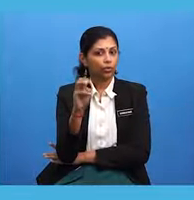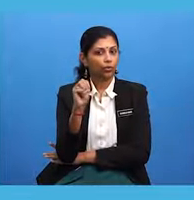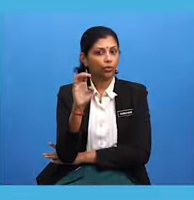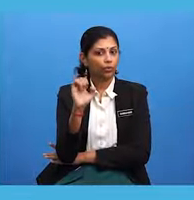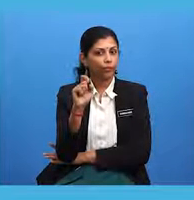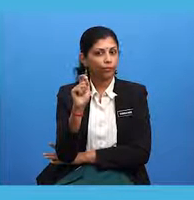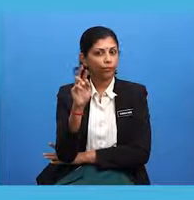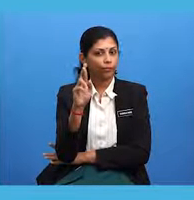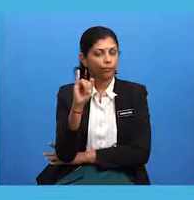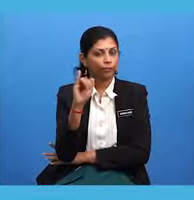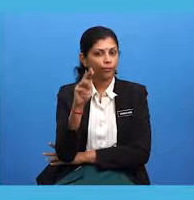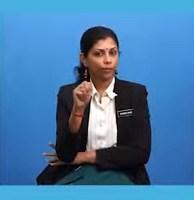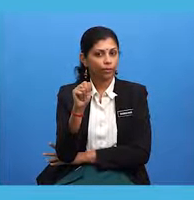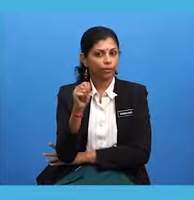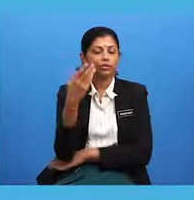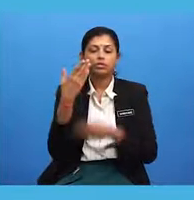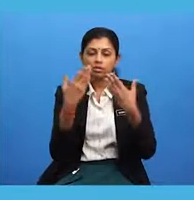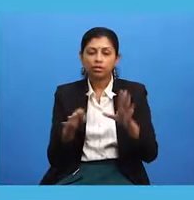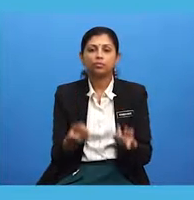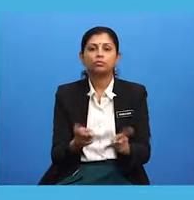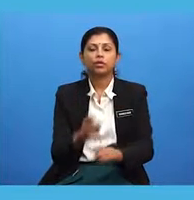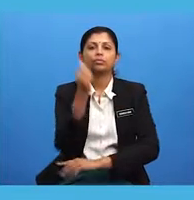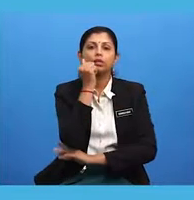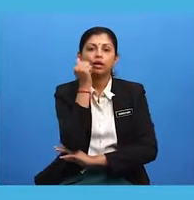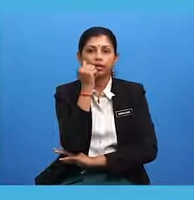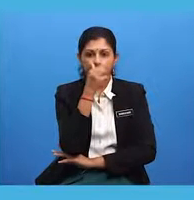selepas berlakunya haid.